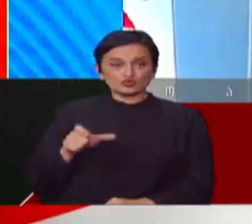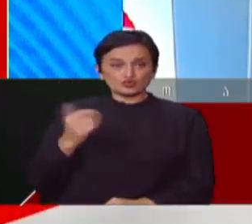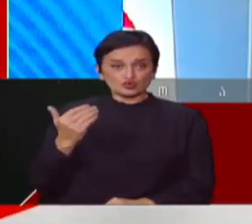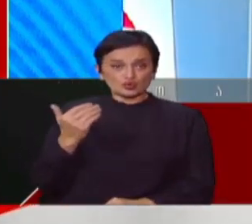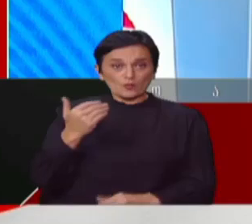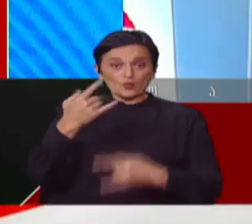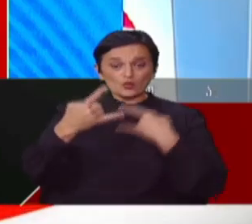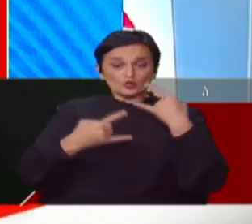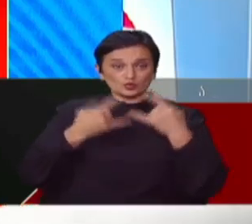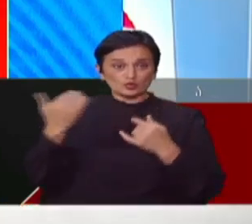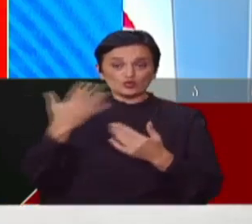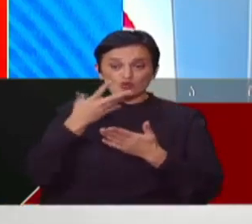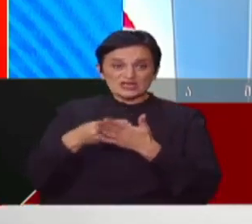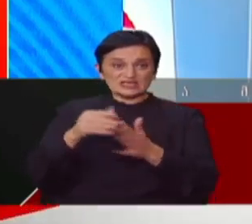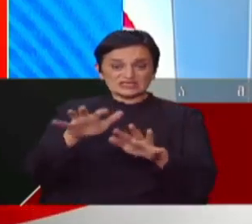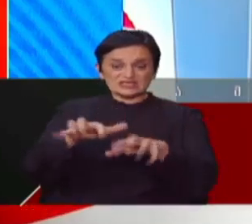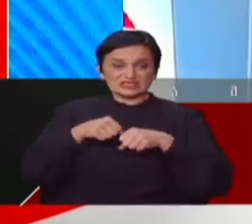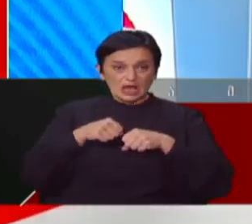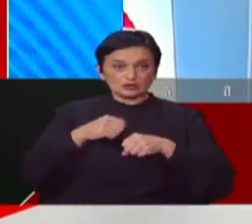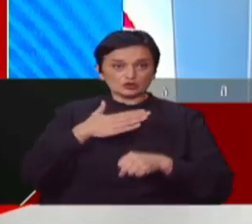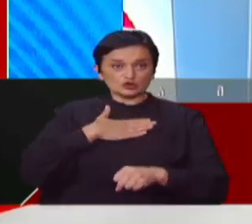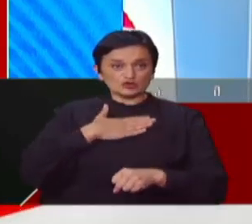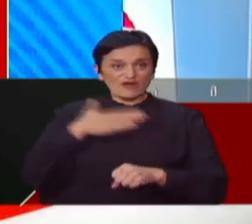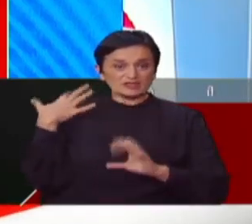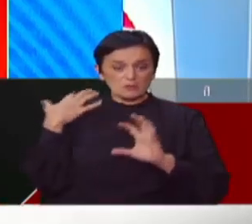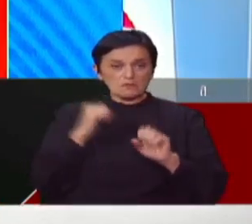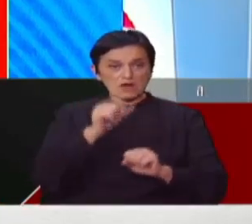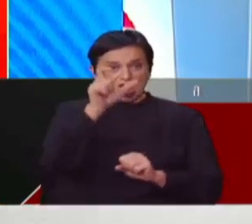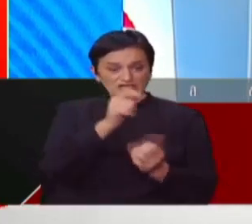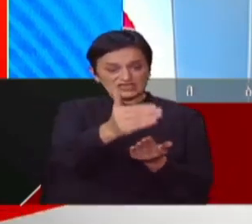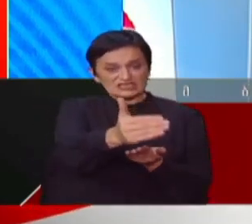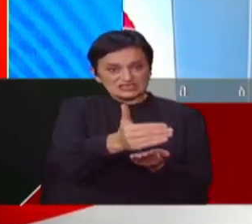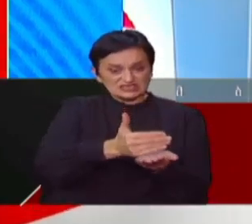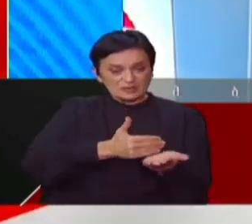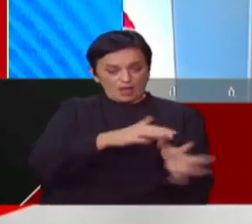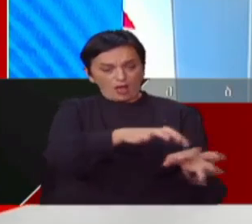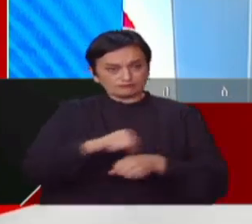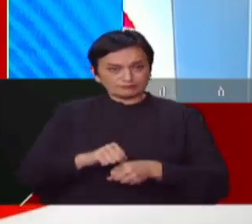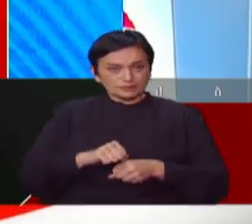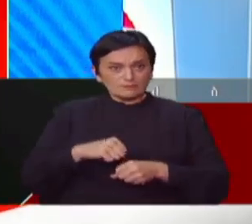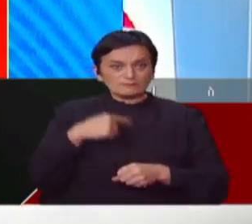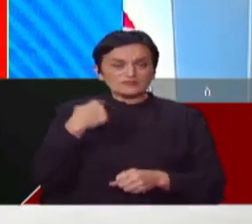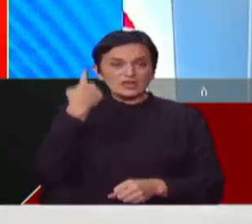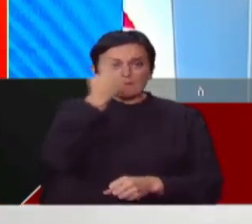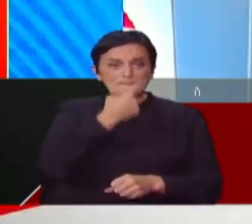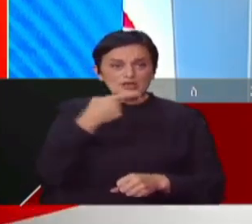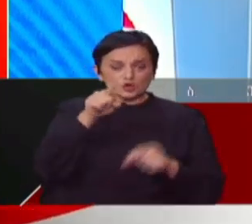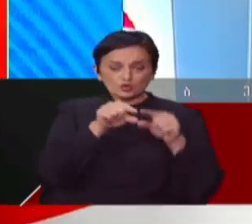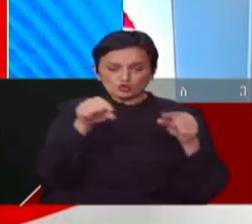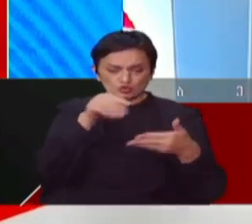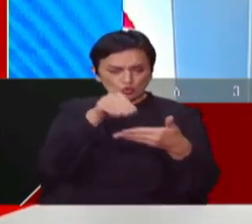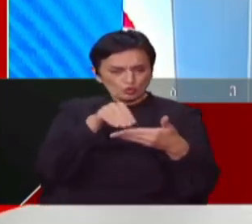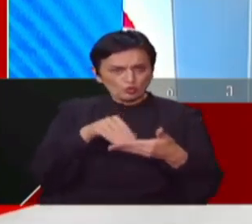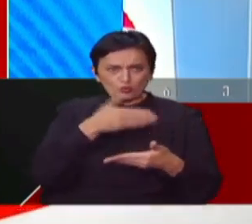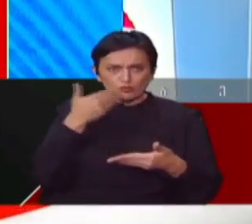კუთვნილი ტელევიზიის ჟურნალისტმა წაართვა ჩვენს მხარდამჭერ სიები, სადაც არც პირადი ნომრები იყო მითითებული,